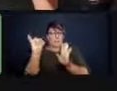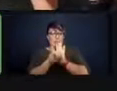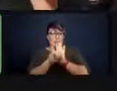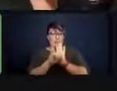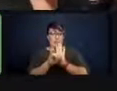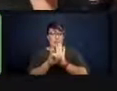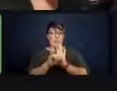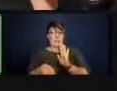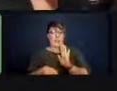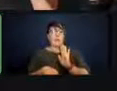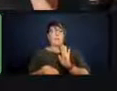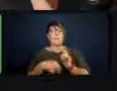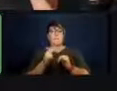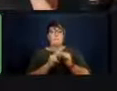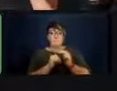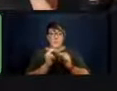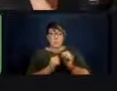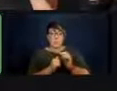الخطة التي وضعناها